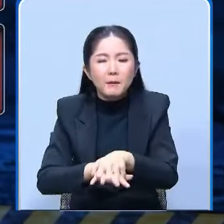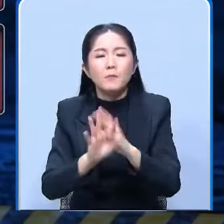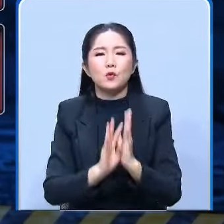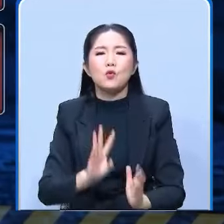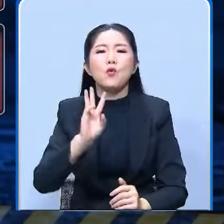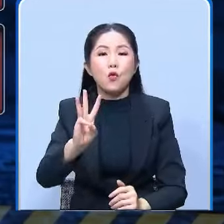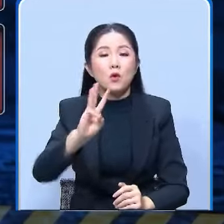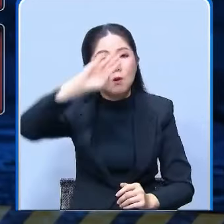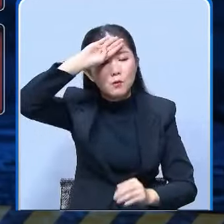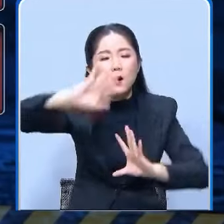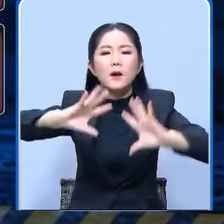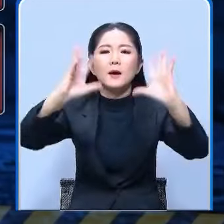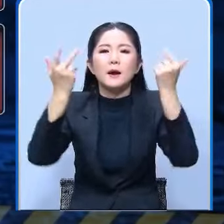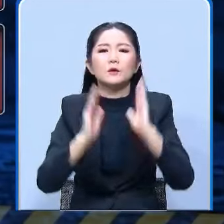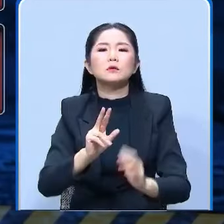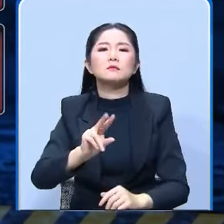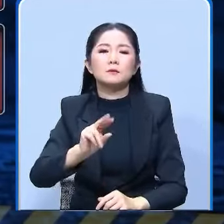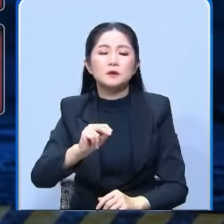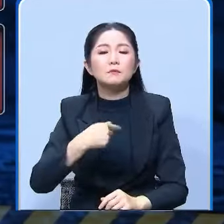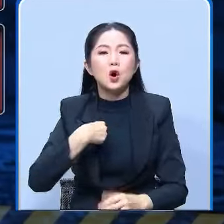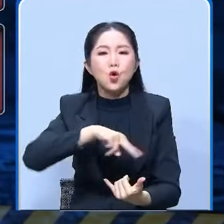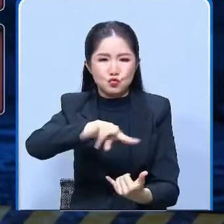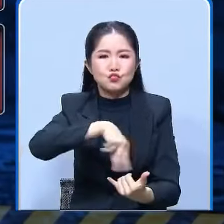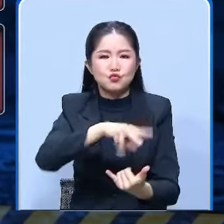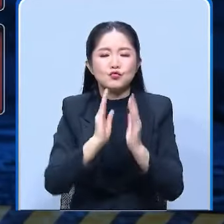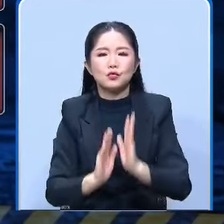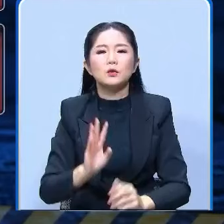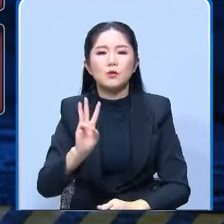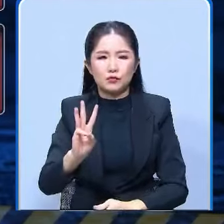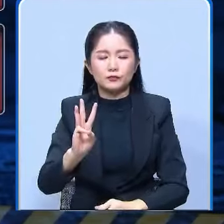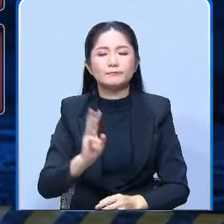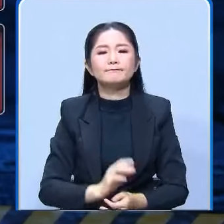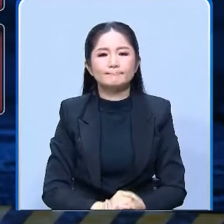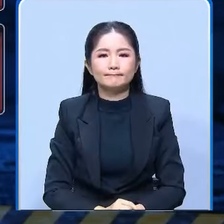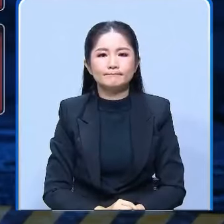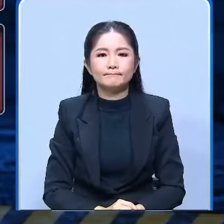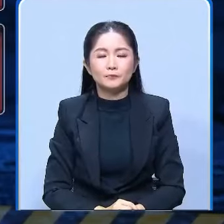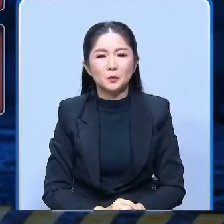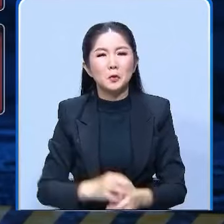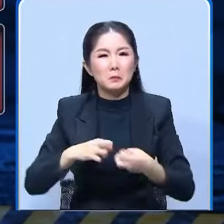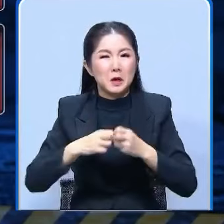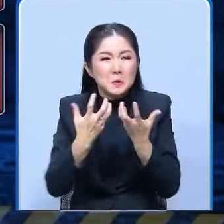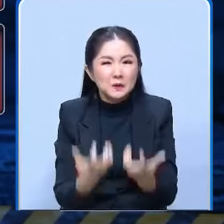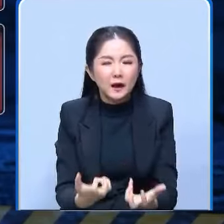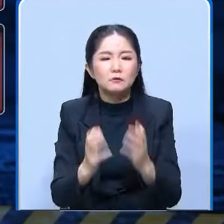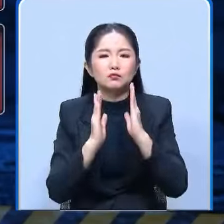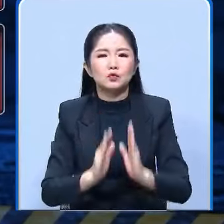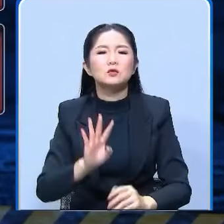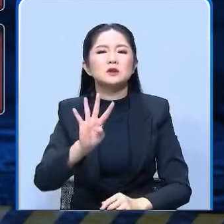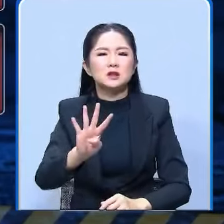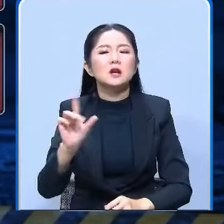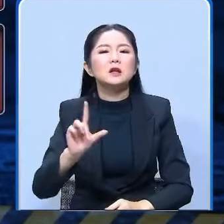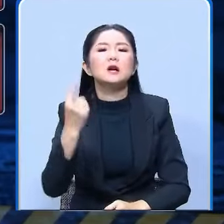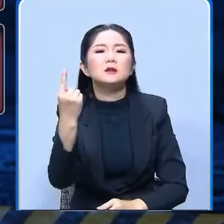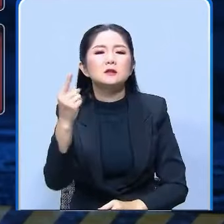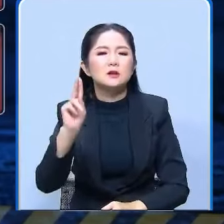คนแล้วก็อยู่ระหว่างรักษาอีก6คนนะคะซึ่งในจำนวนนี้ก็คือวิกฤตระดับสีแดง4คนเหลือง1คนเขียว